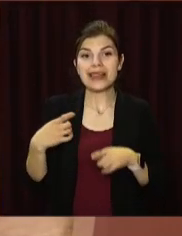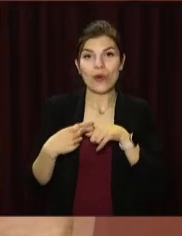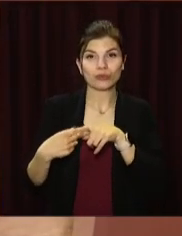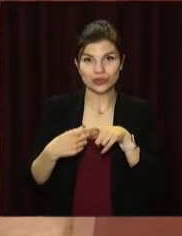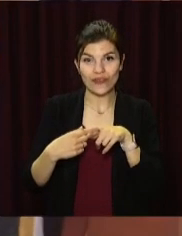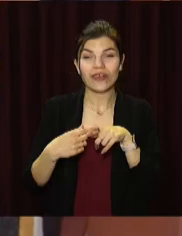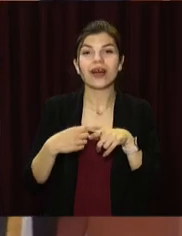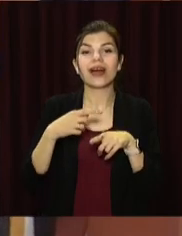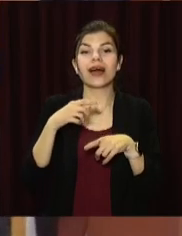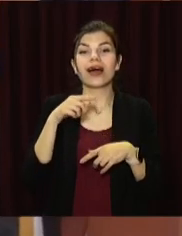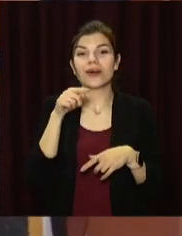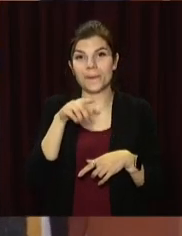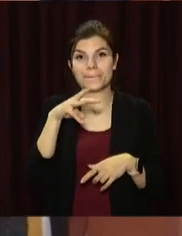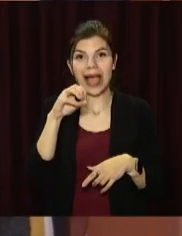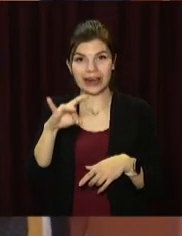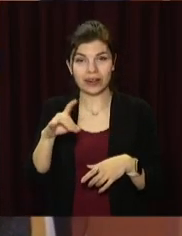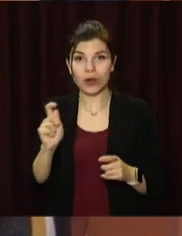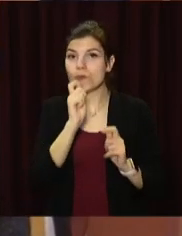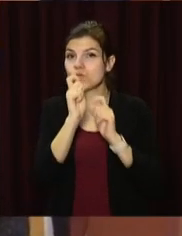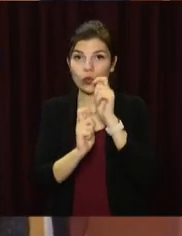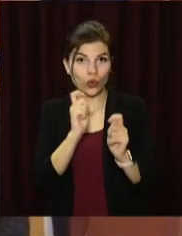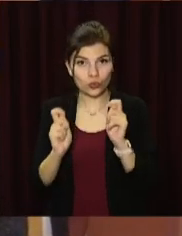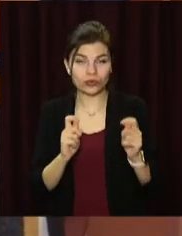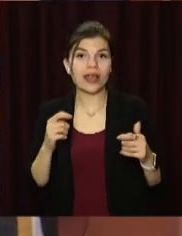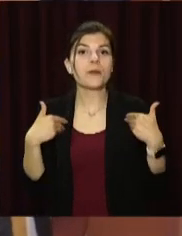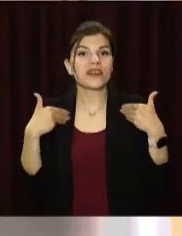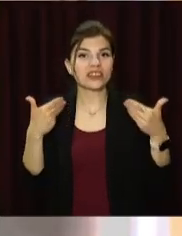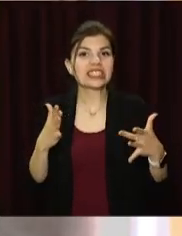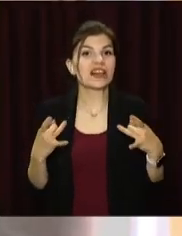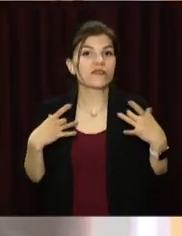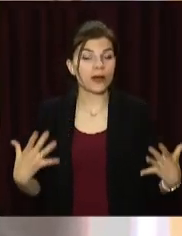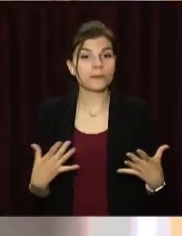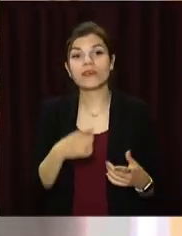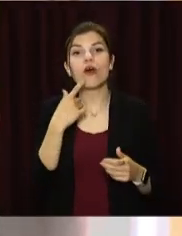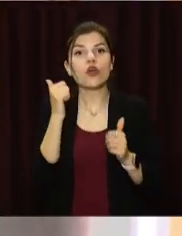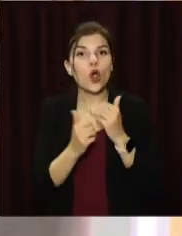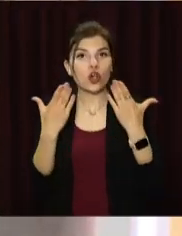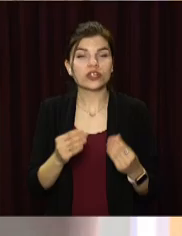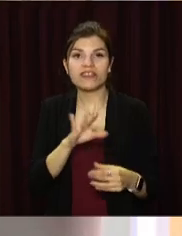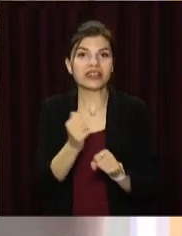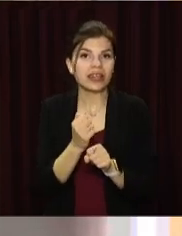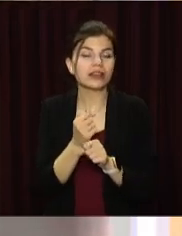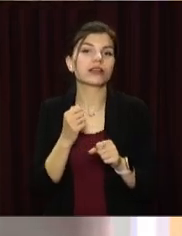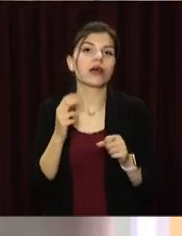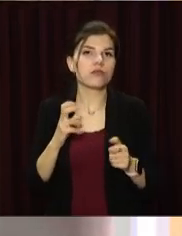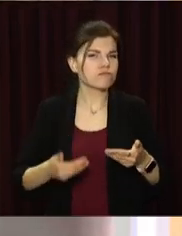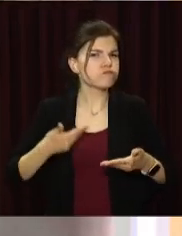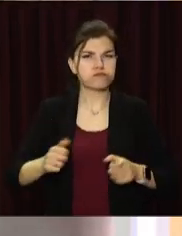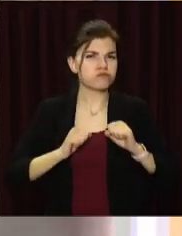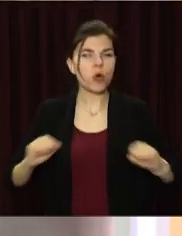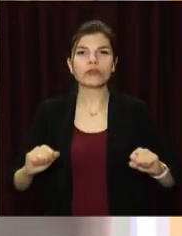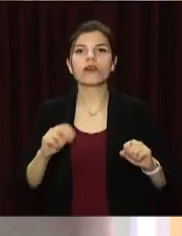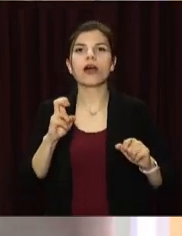привітав матерів-виховательок зі святом і вручив подарунки. Ви кожен день завершаєте подвиг по воспитанню